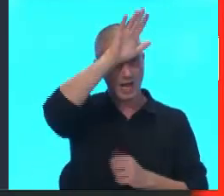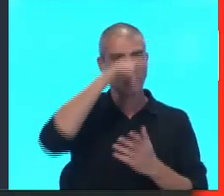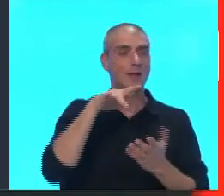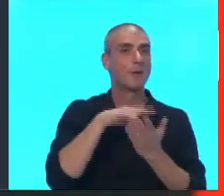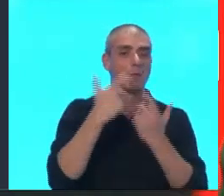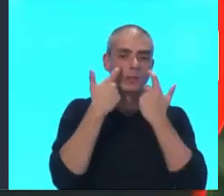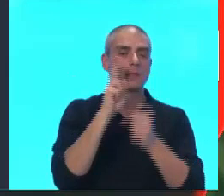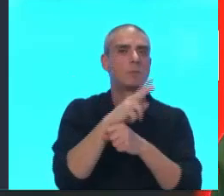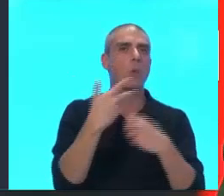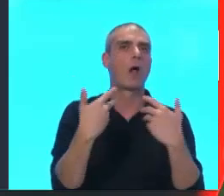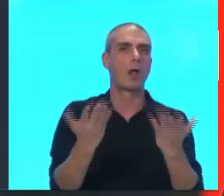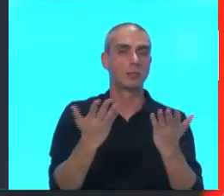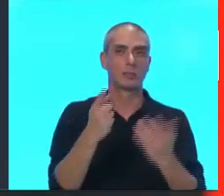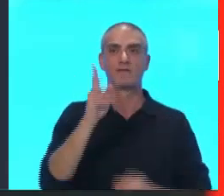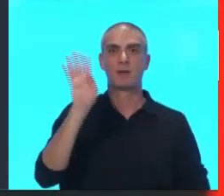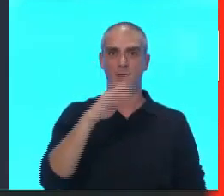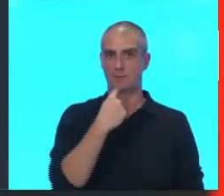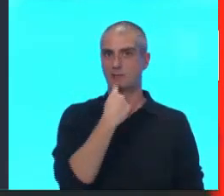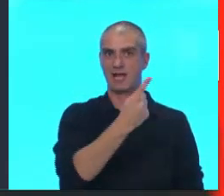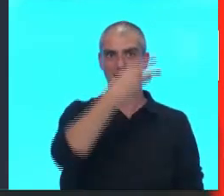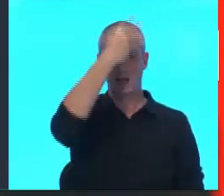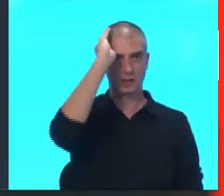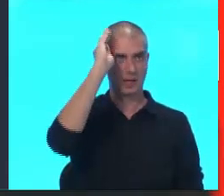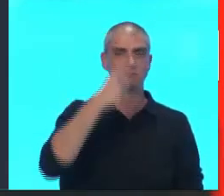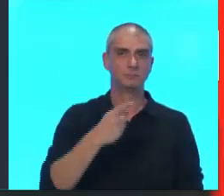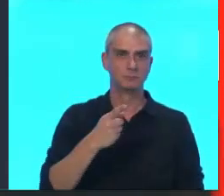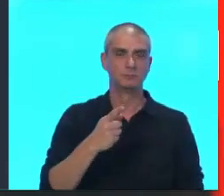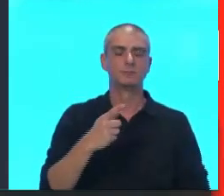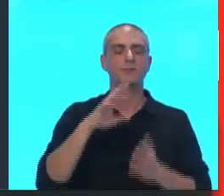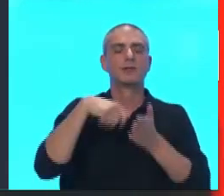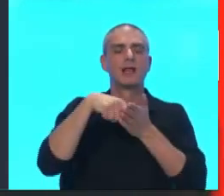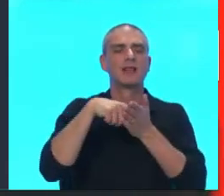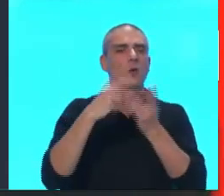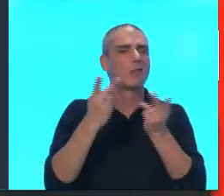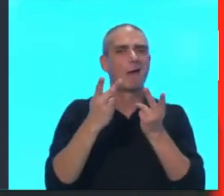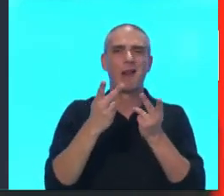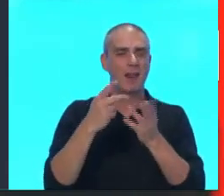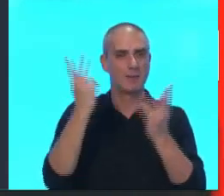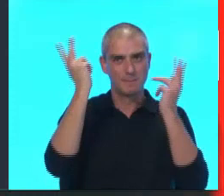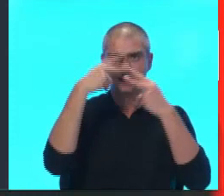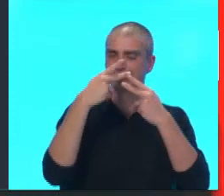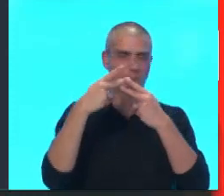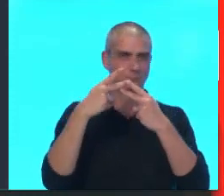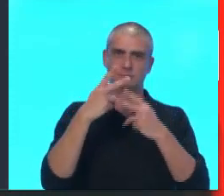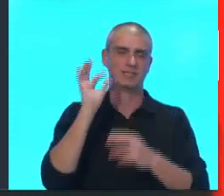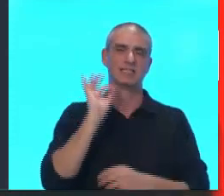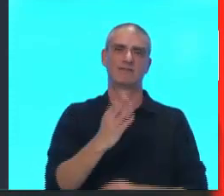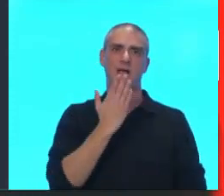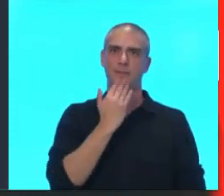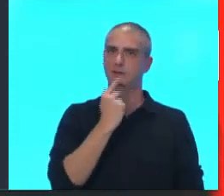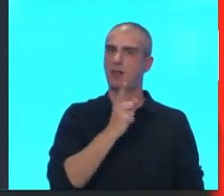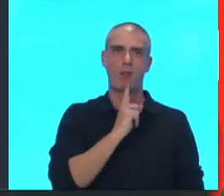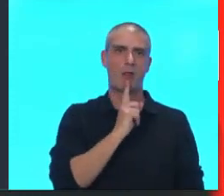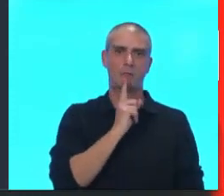מפוקחים, ונגיד המסר של נתניהו בעצם לטראמפ הולך להיות תיקון קל בלבד בהסכם הגרעין יפגע בישראל ולא